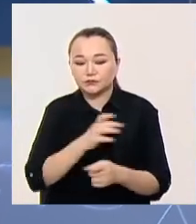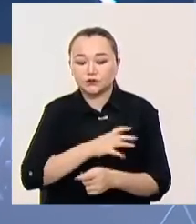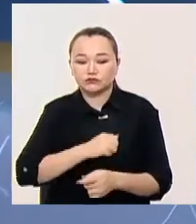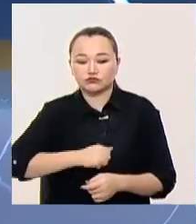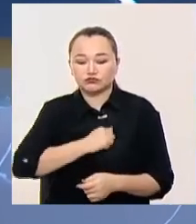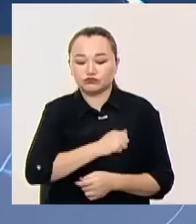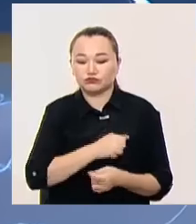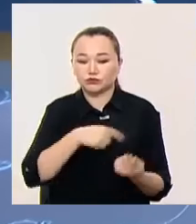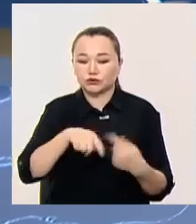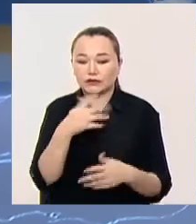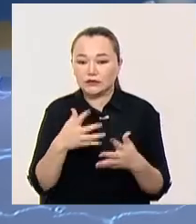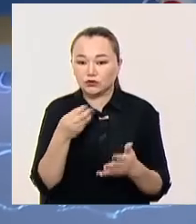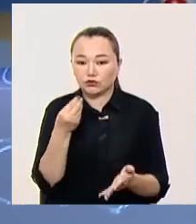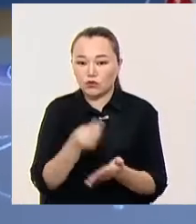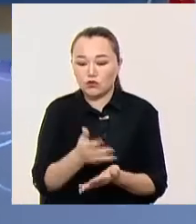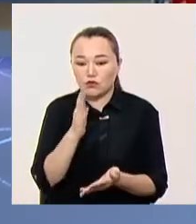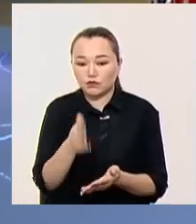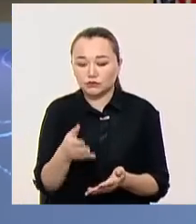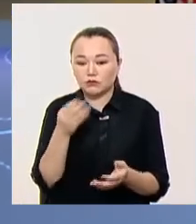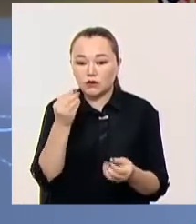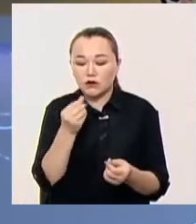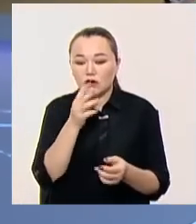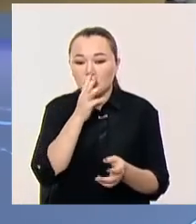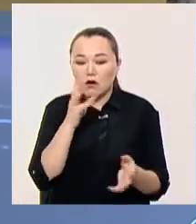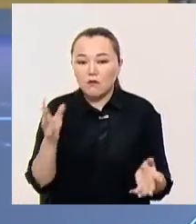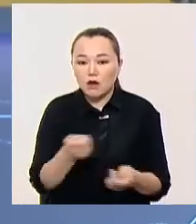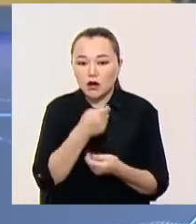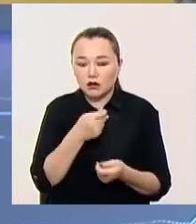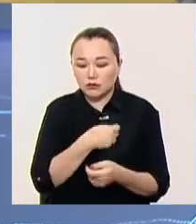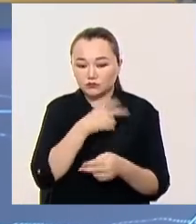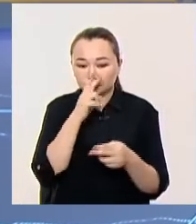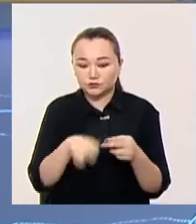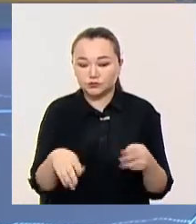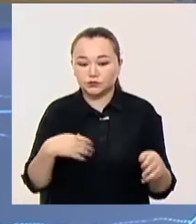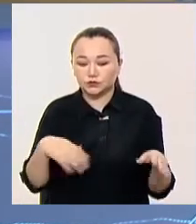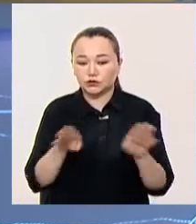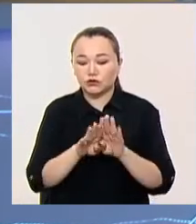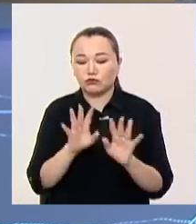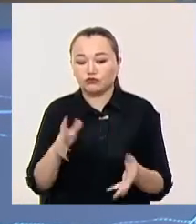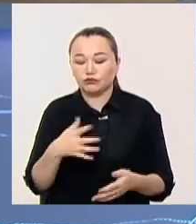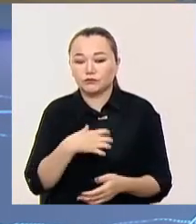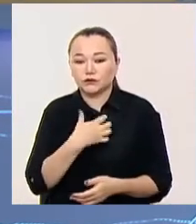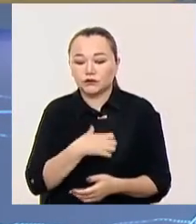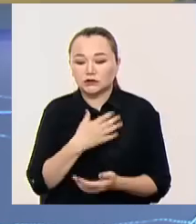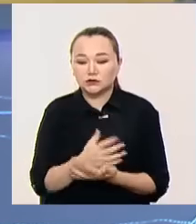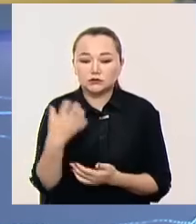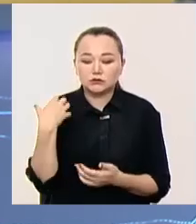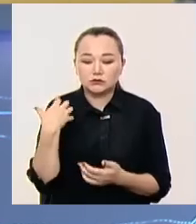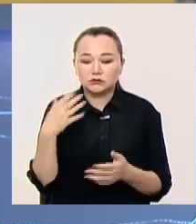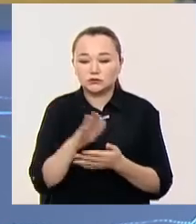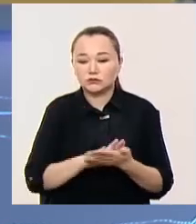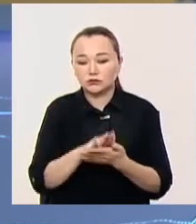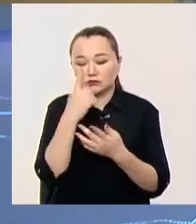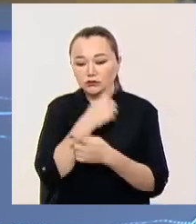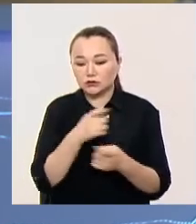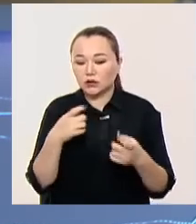болған кәсіпкерлер егер ақы қымбаттаса, аз табысымыздан айырылып жабылып тынамыз ба деп қорқады. Ал басшылық ешқандай хабарландыру